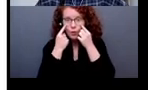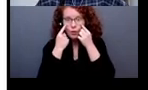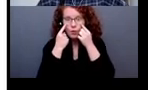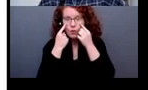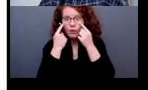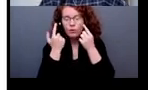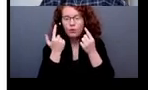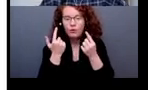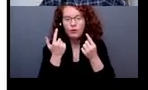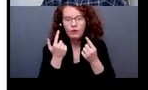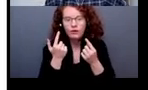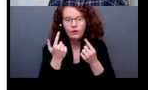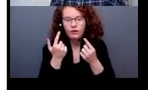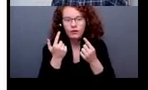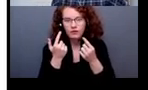peut-être vous avoir frappé hein,